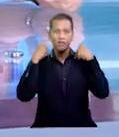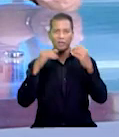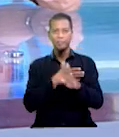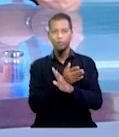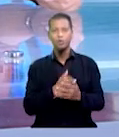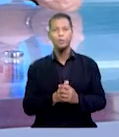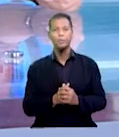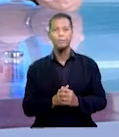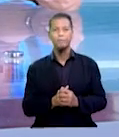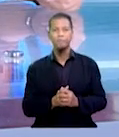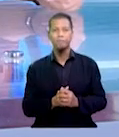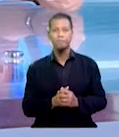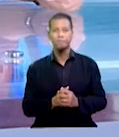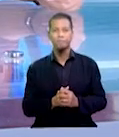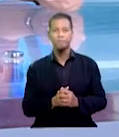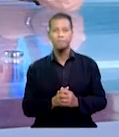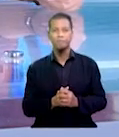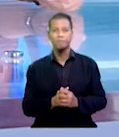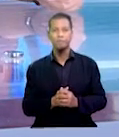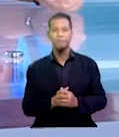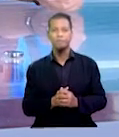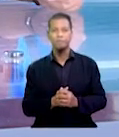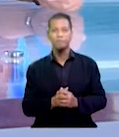ICU karena dalam kondisi tidak sadarkan diri.